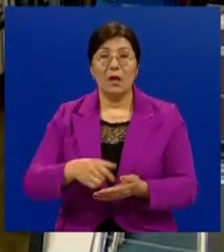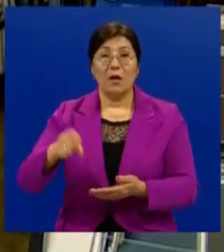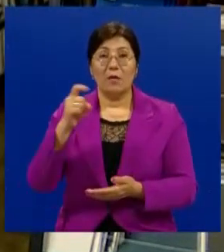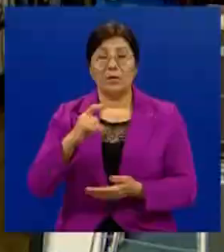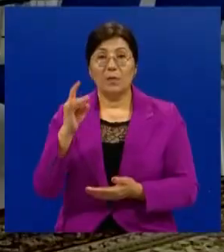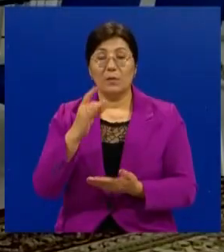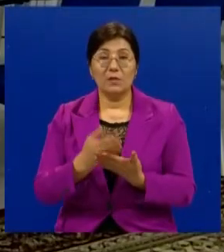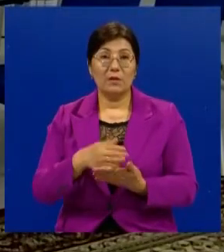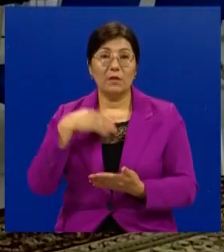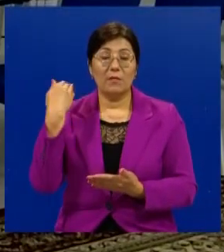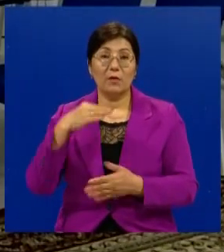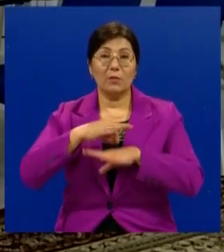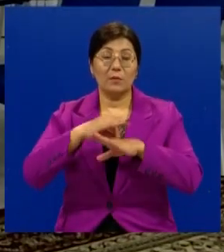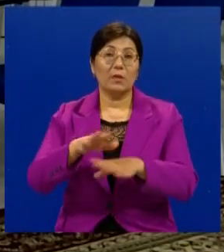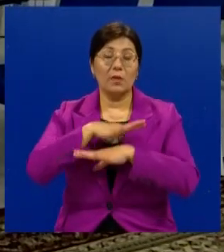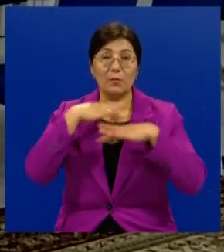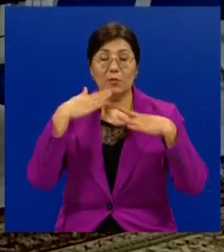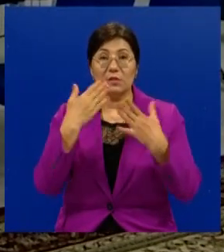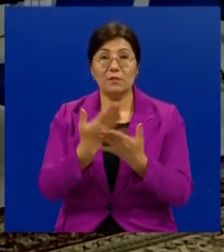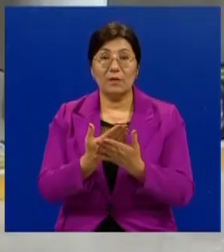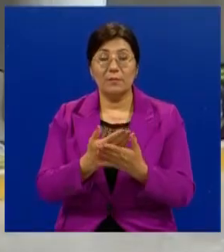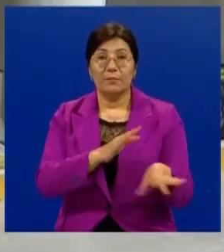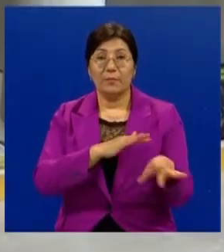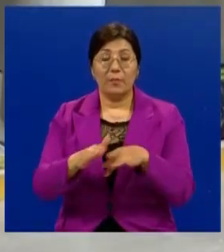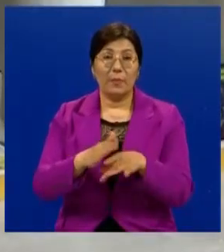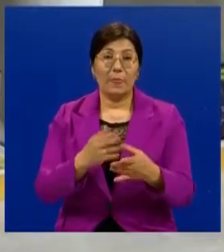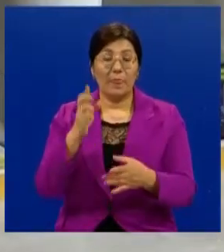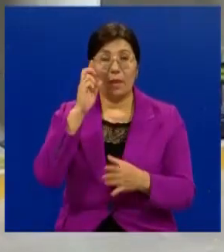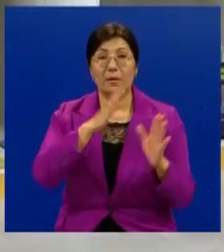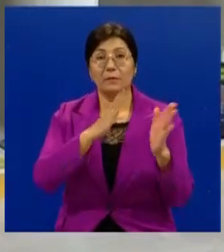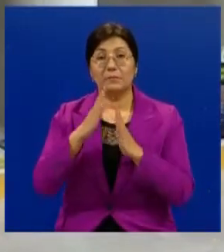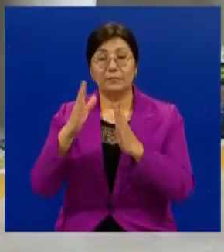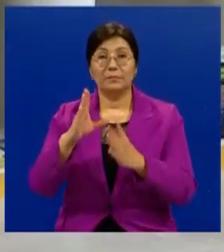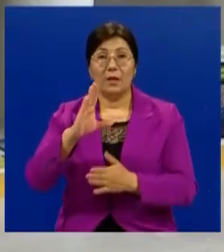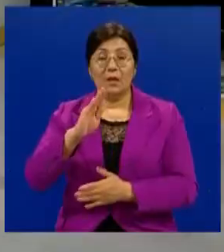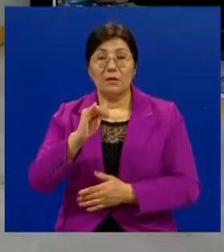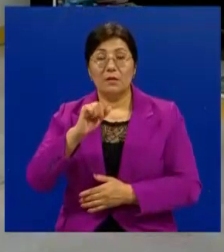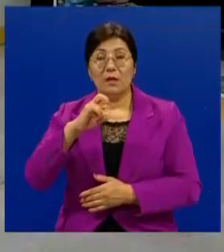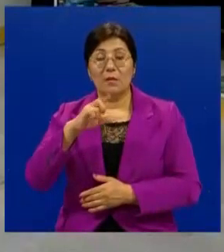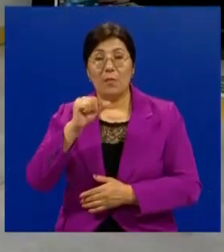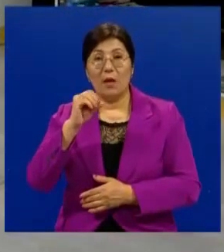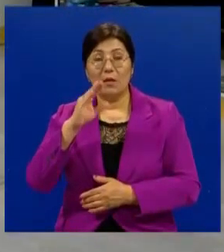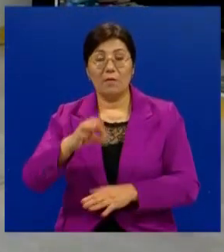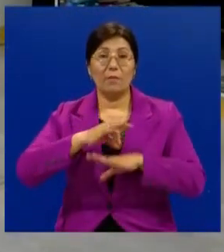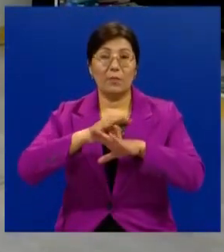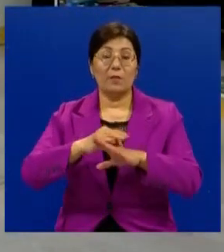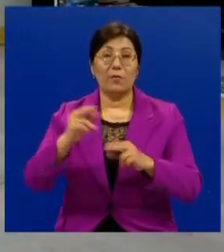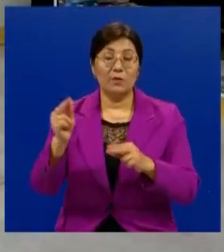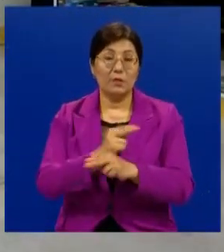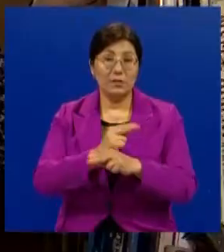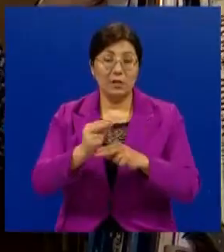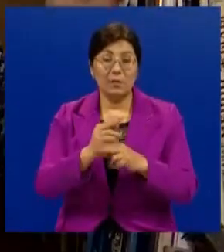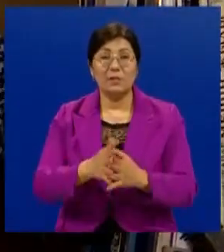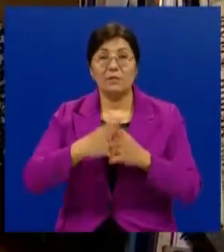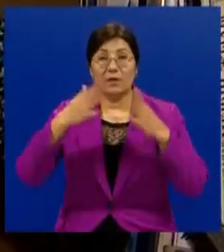работа по развитию креативной молодежи. С этой целью в областной юношеской библиотеке имени Саги Жиембаева проводится капитальный ремонт. Там откроют